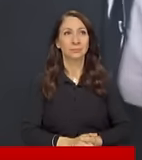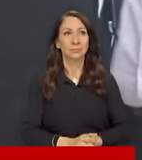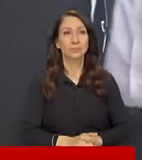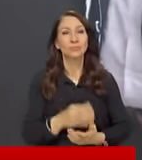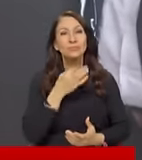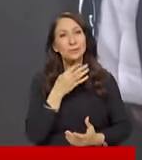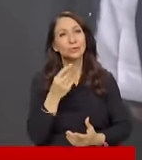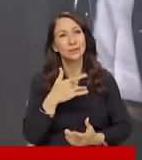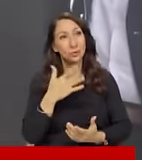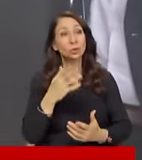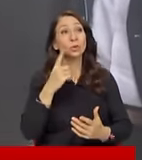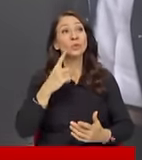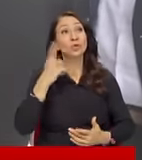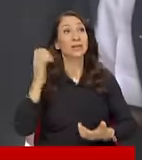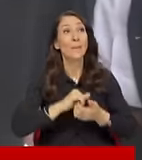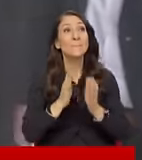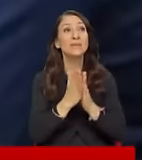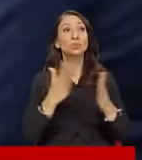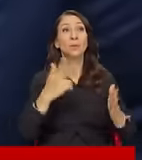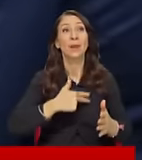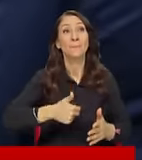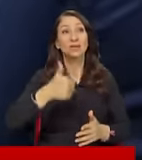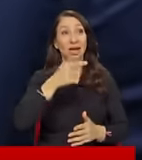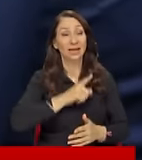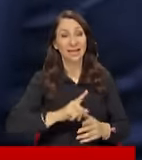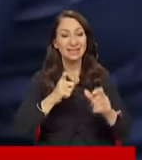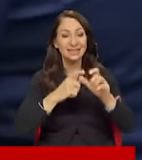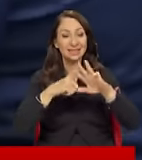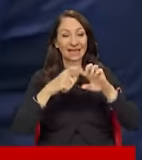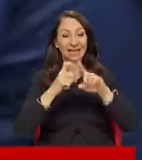Çok teşekkür ederim. Cumhur İttifakı Mersin Büyükşehir Belediye Başkan Adayı